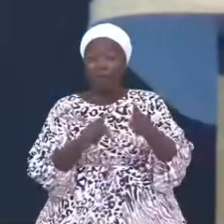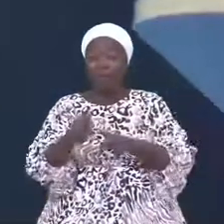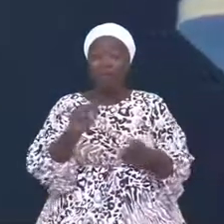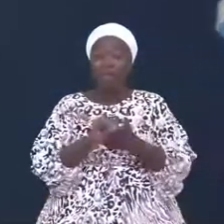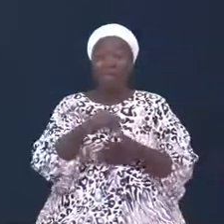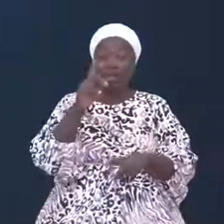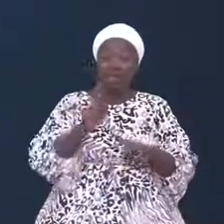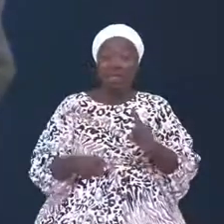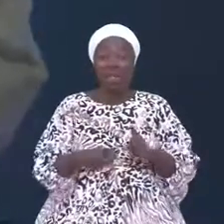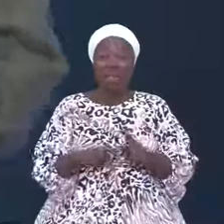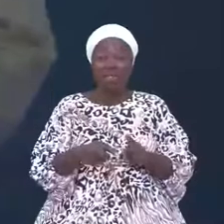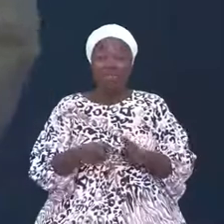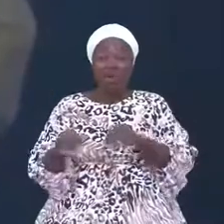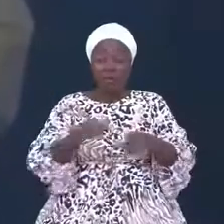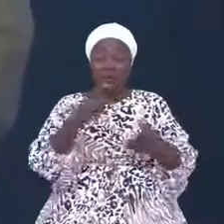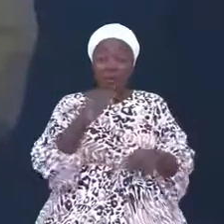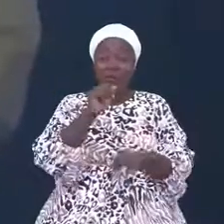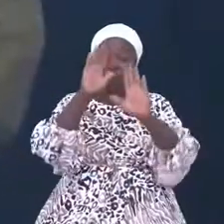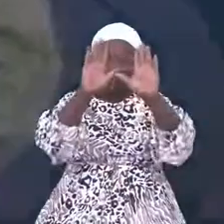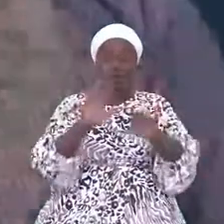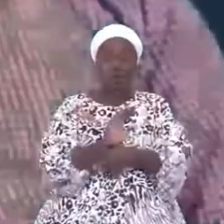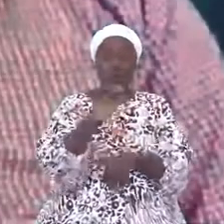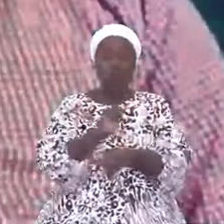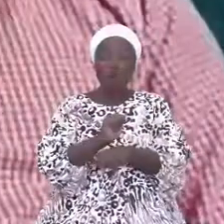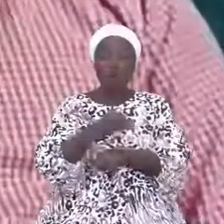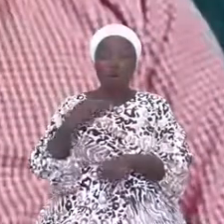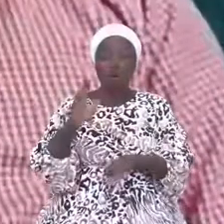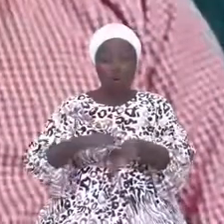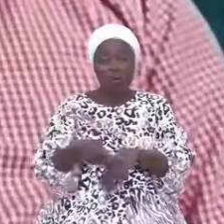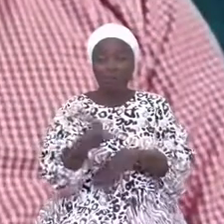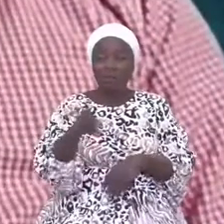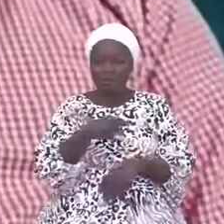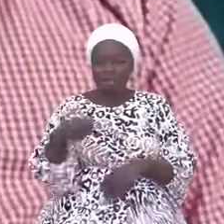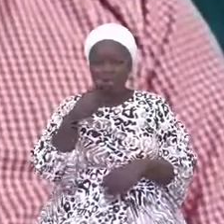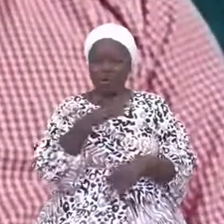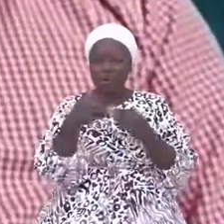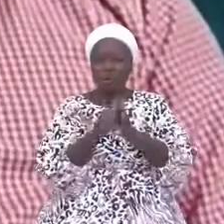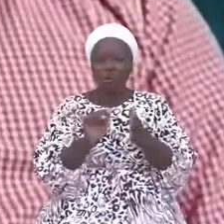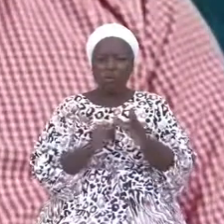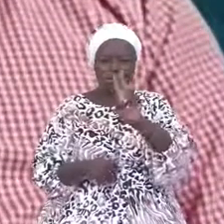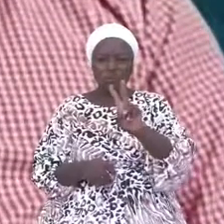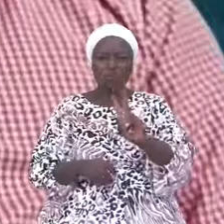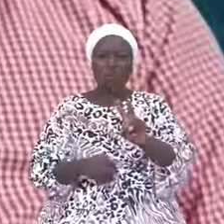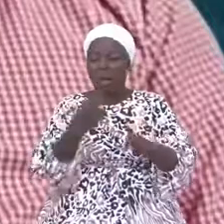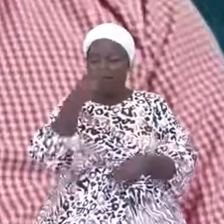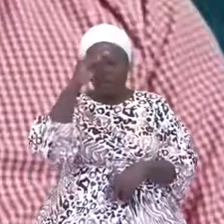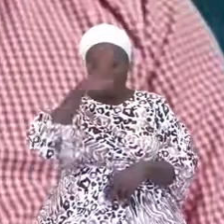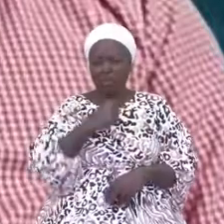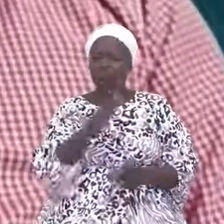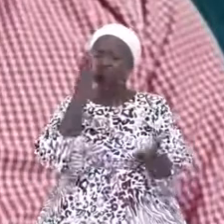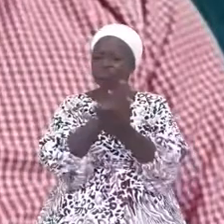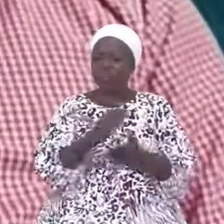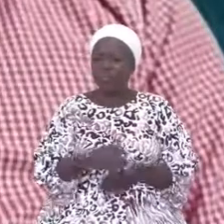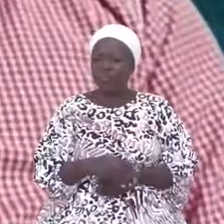pouvaient pas les aider, ceux-là qui ne pouvaient pas accomplir le miracle sur eux, il disait